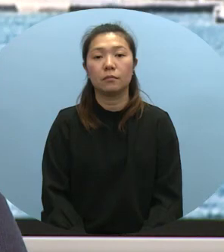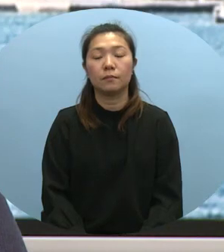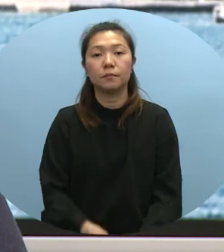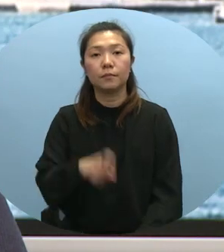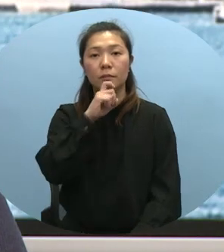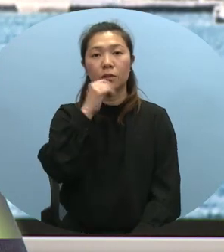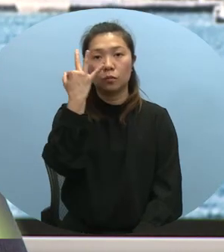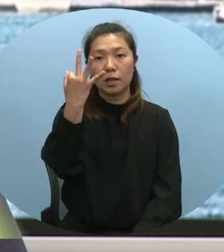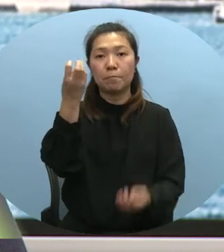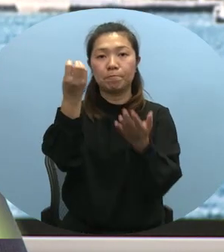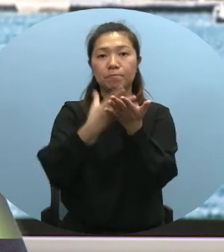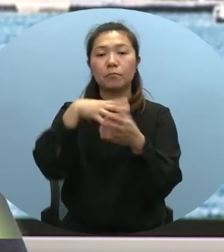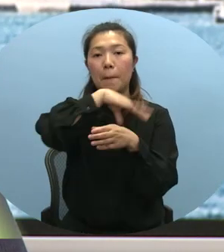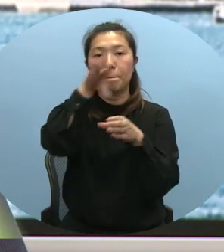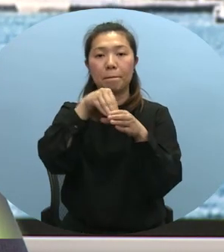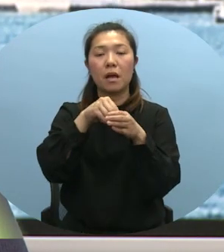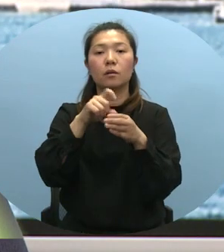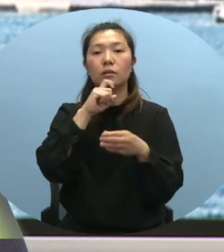三項措施，包括那個